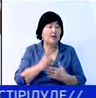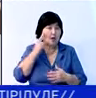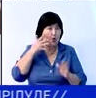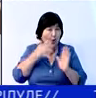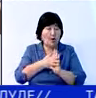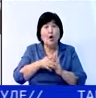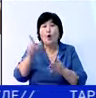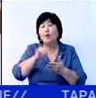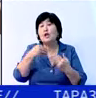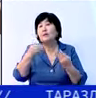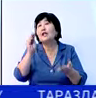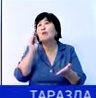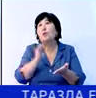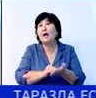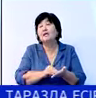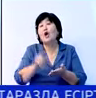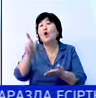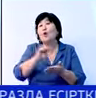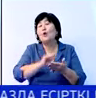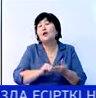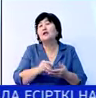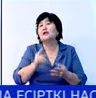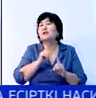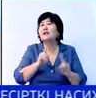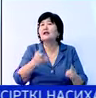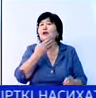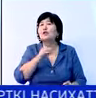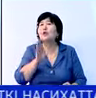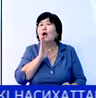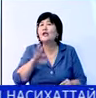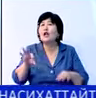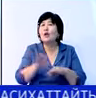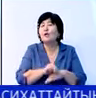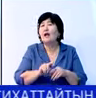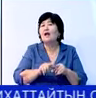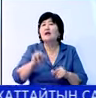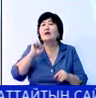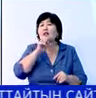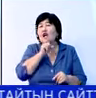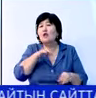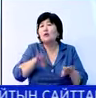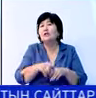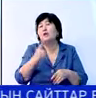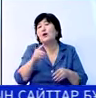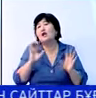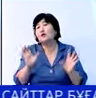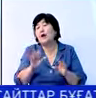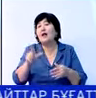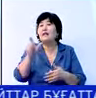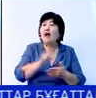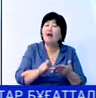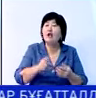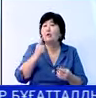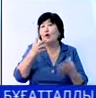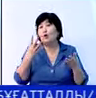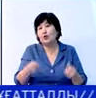Өлеңге берген бағасында өлең шіркін сұлу әйел отасқан шалбай ғыстай бірде бал, ақынның бірде бір